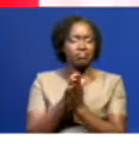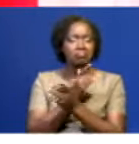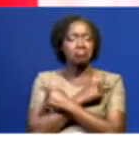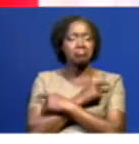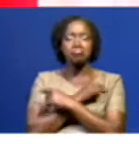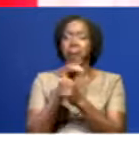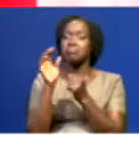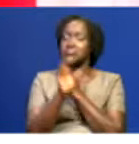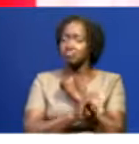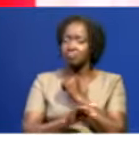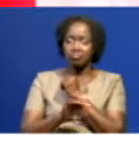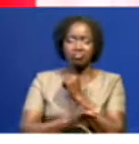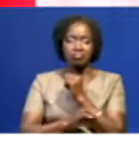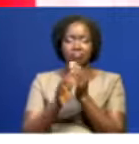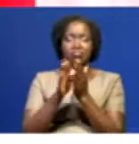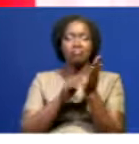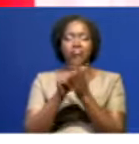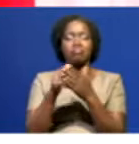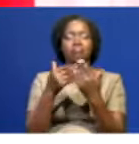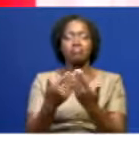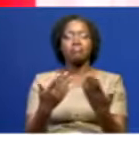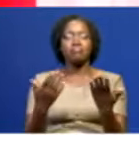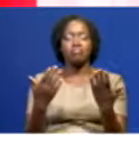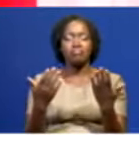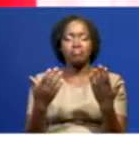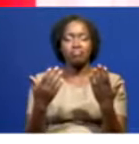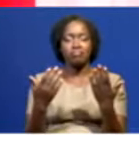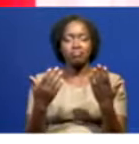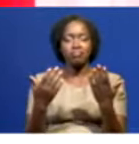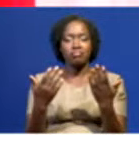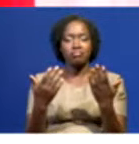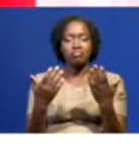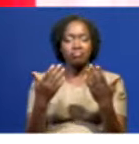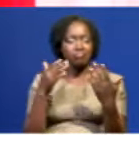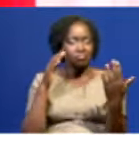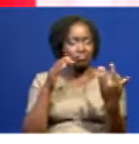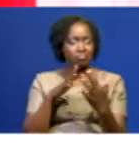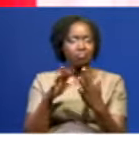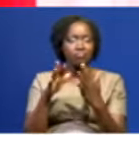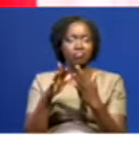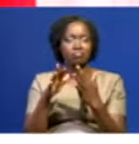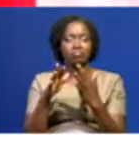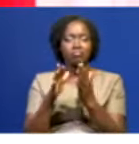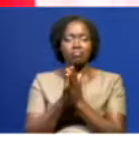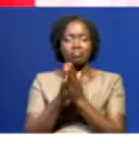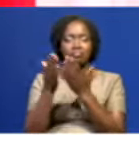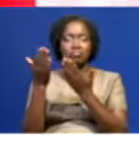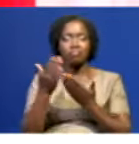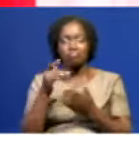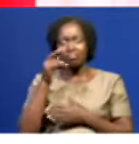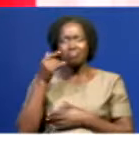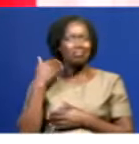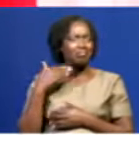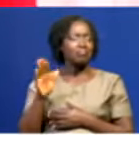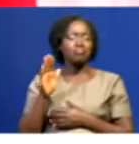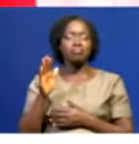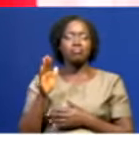yoyote kuharibu mali, kuendesha vita na